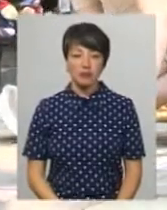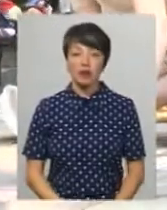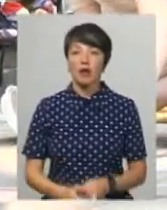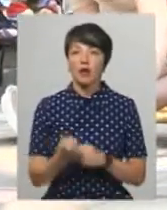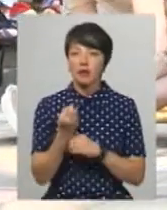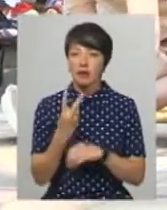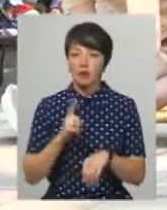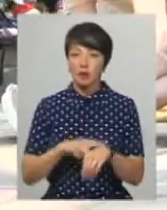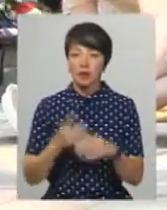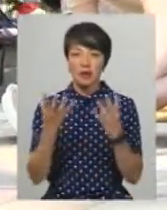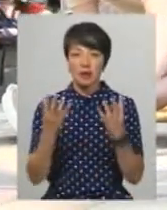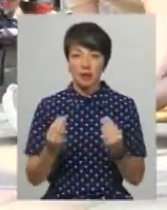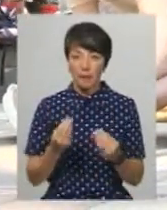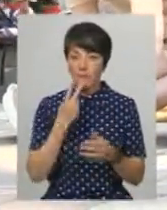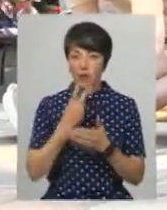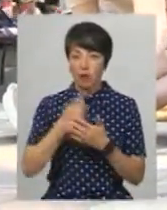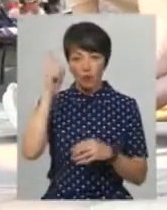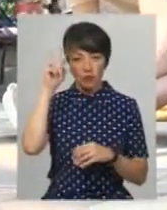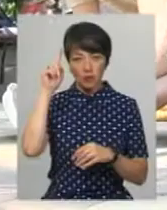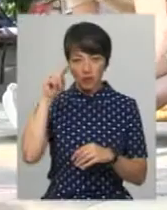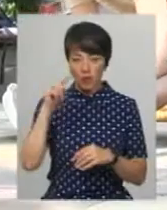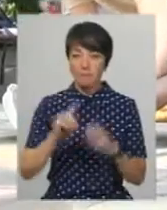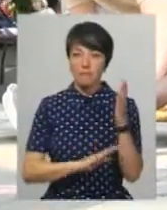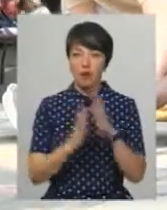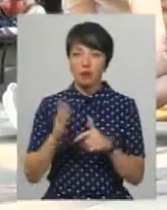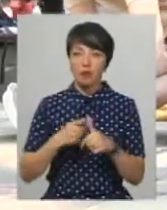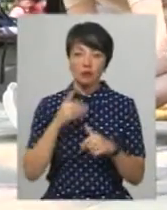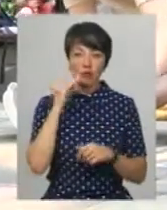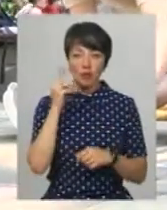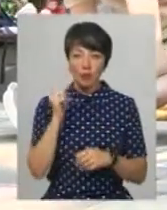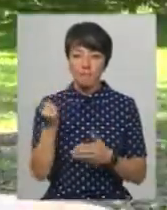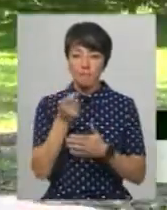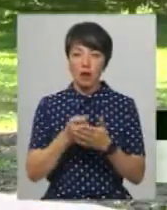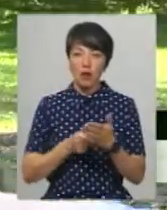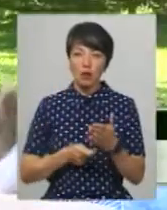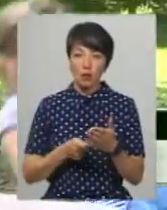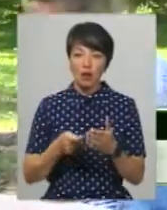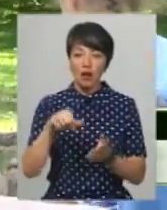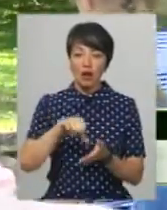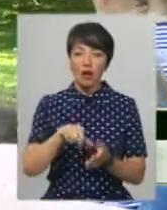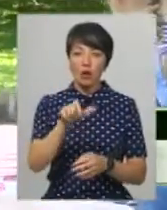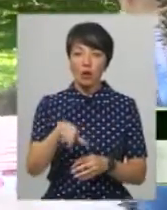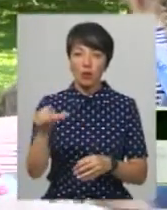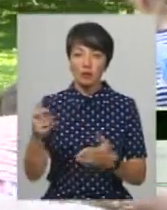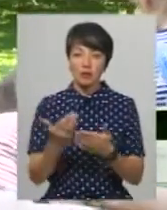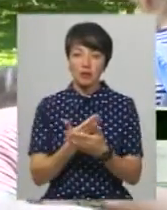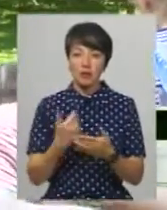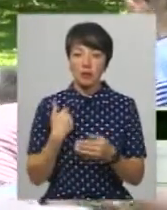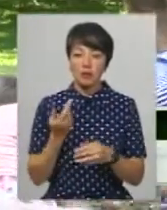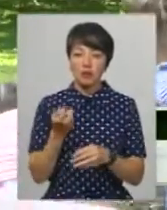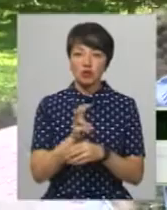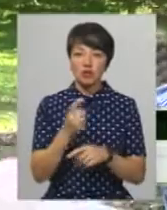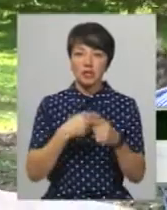12-та година дня. Після перегляду мультфільму у парку імені Тараса Шевченка діти малюють героїв стрічки. Ми прийшли тільки з